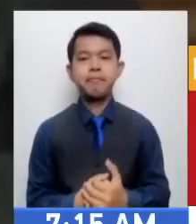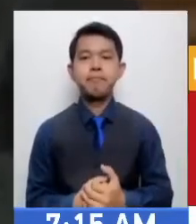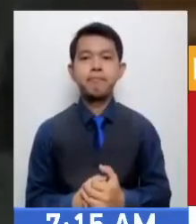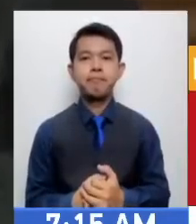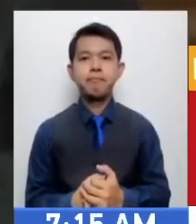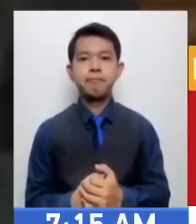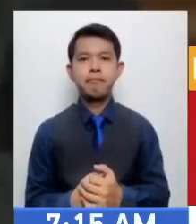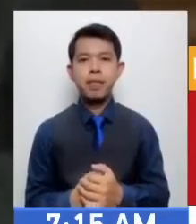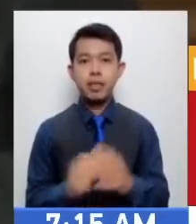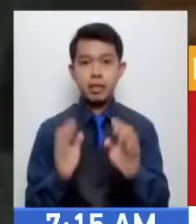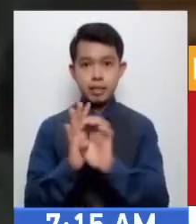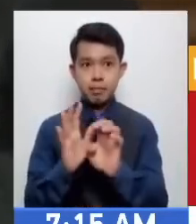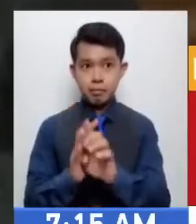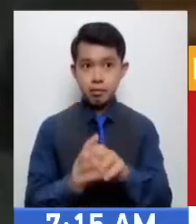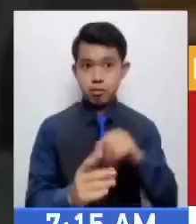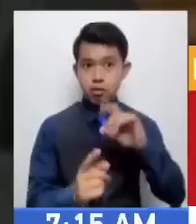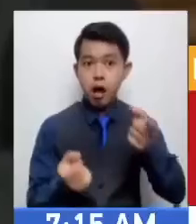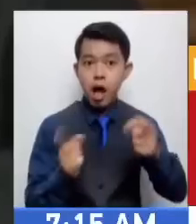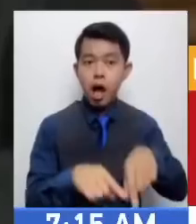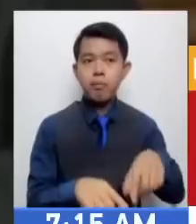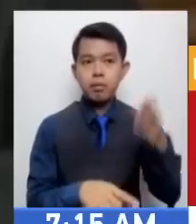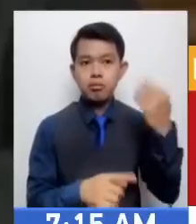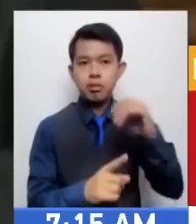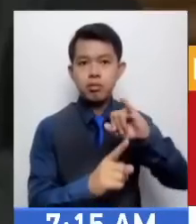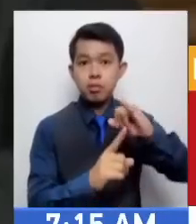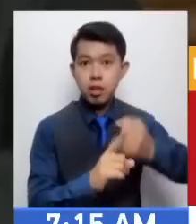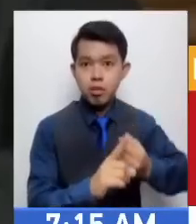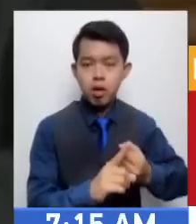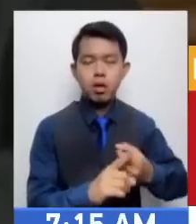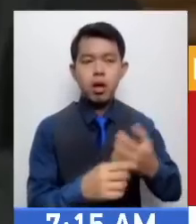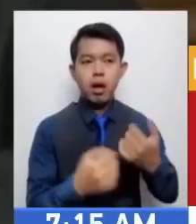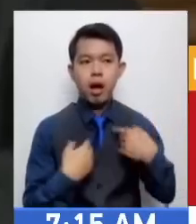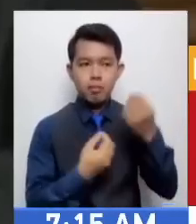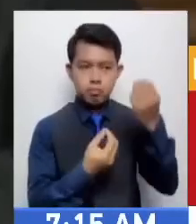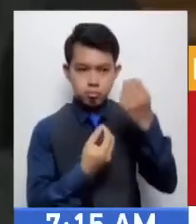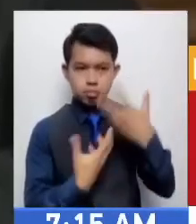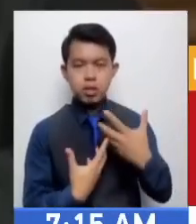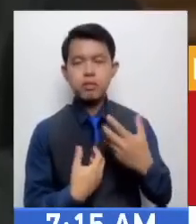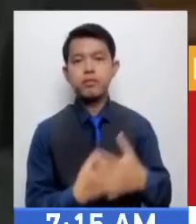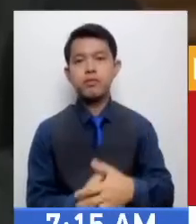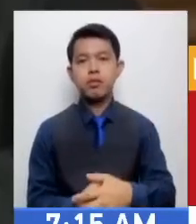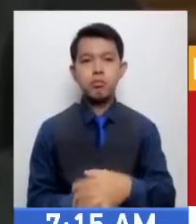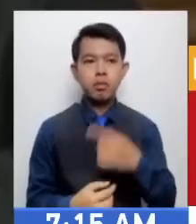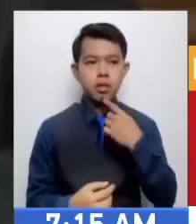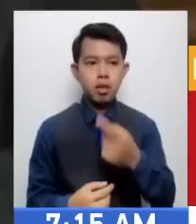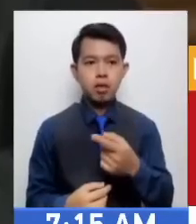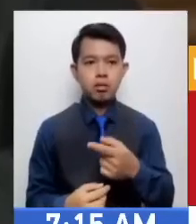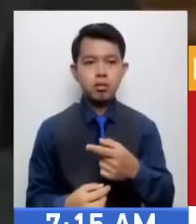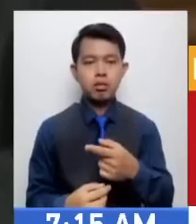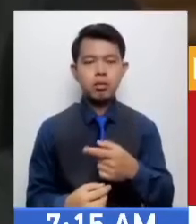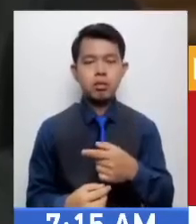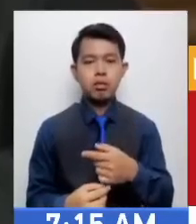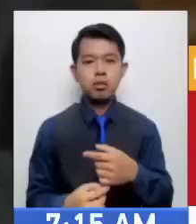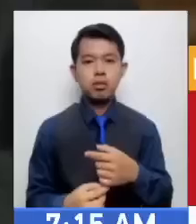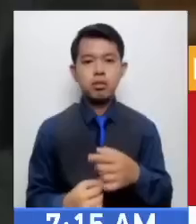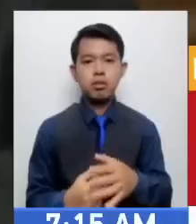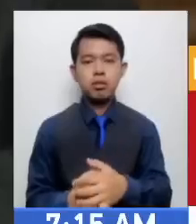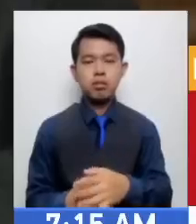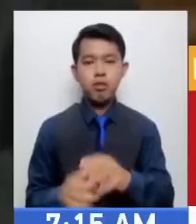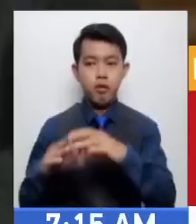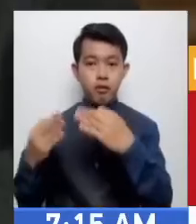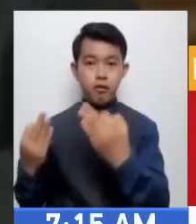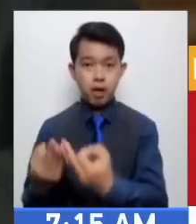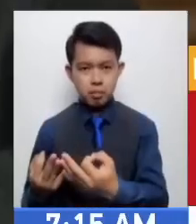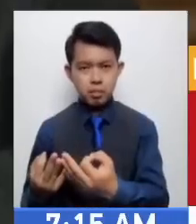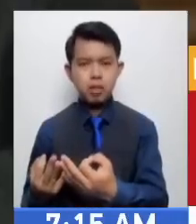Enero, may nagbigay po sa amin ng tip na siya po ay re-ready yung kanyang mga tahanan, yung kanyang mga ari-arian